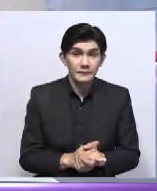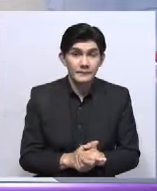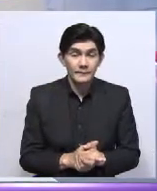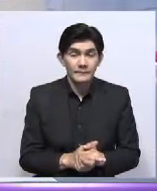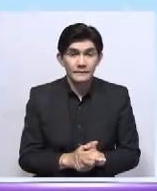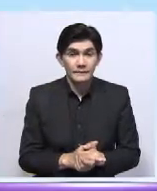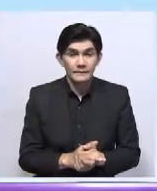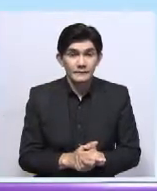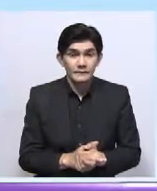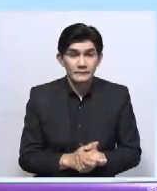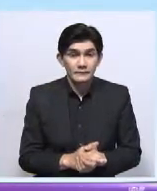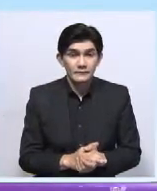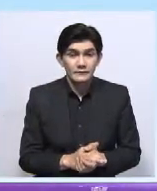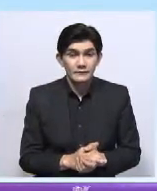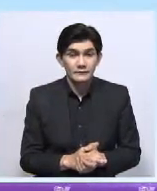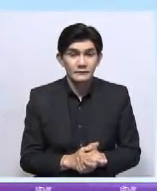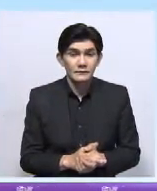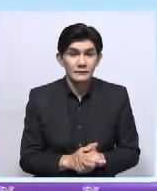ค่ะ